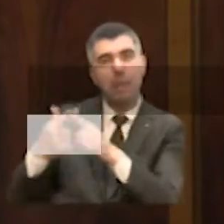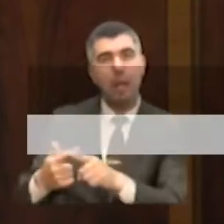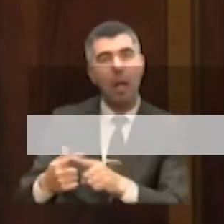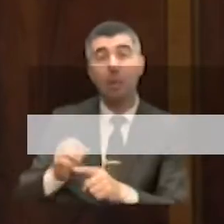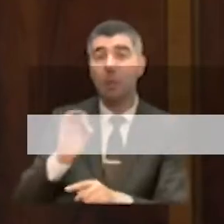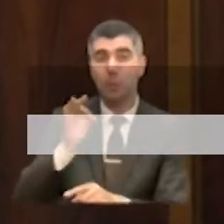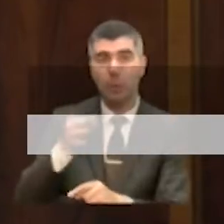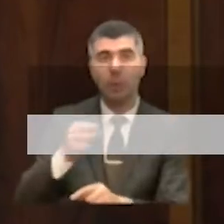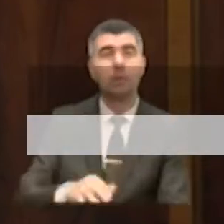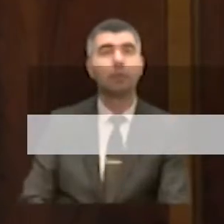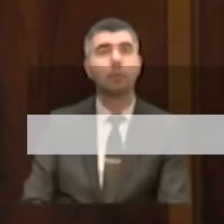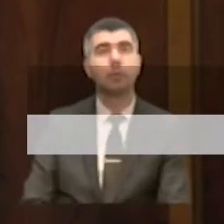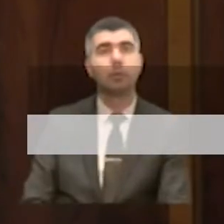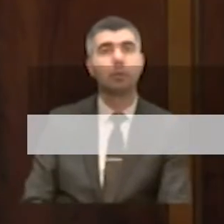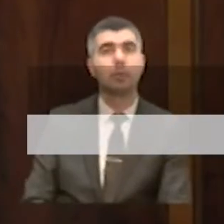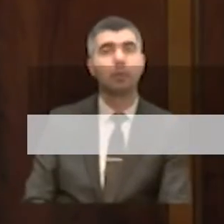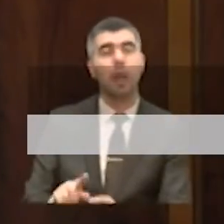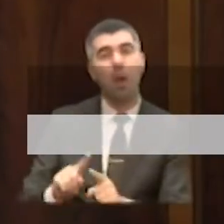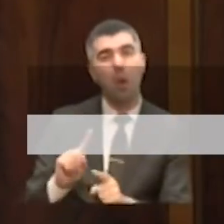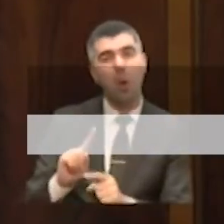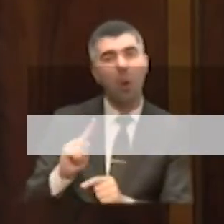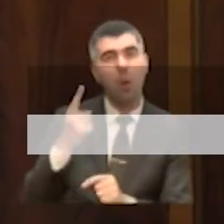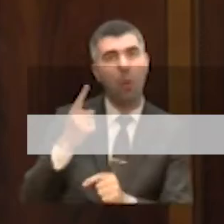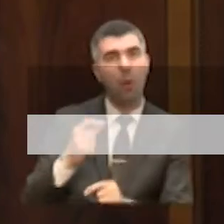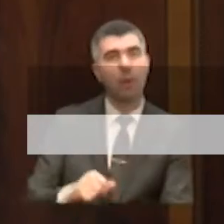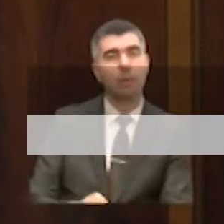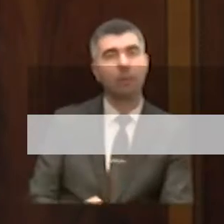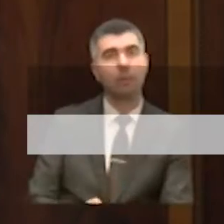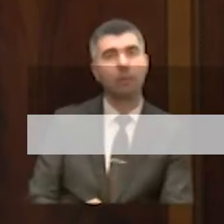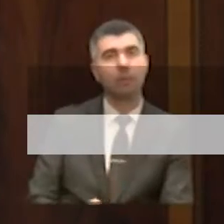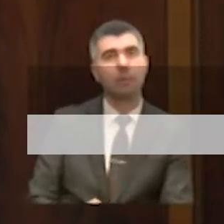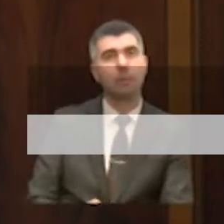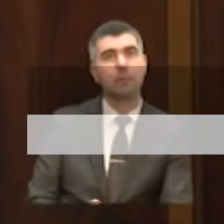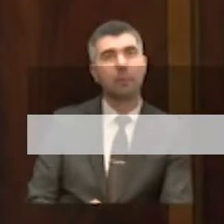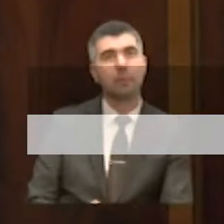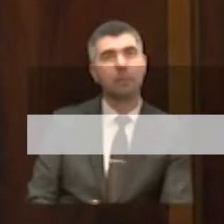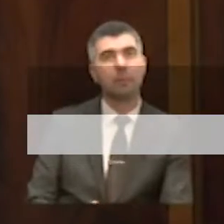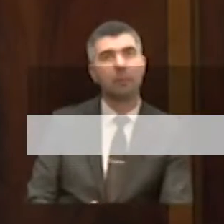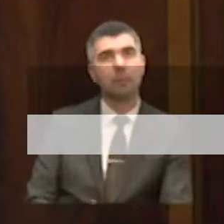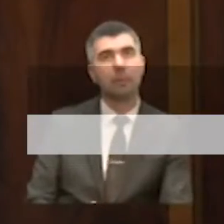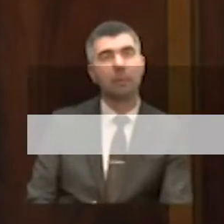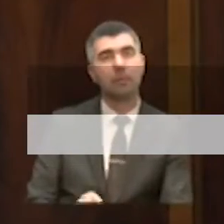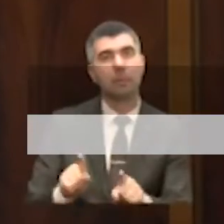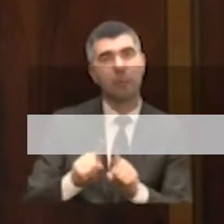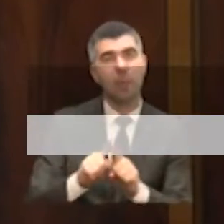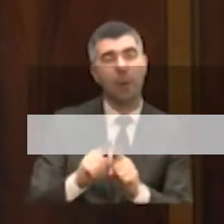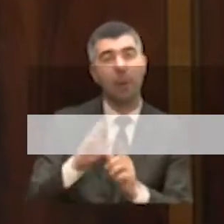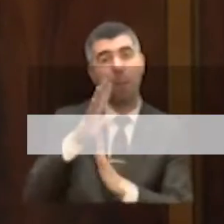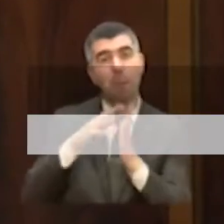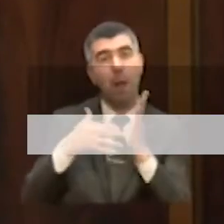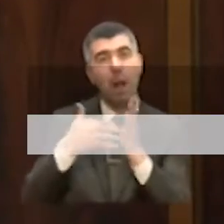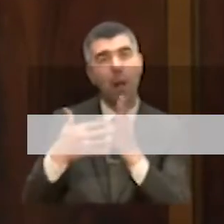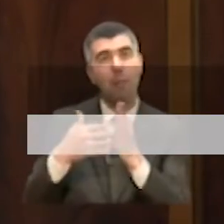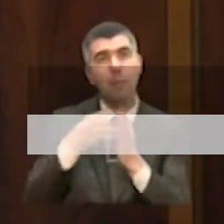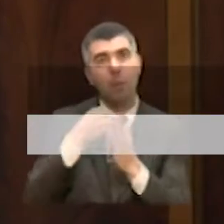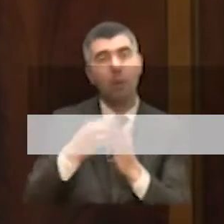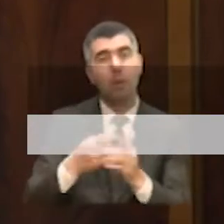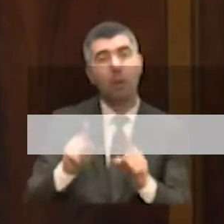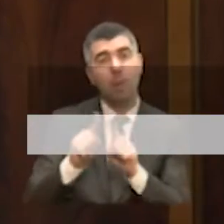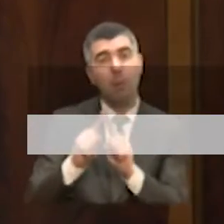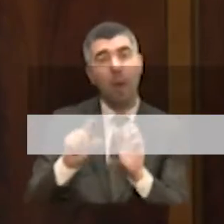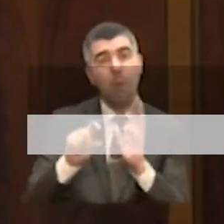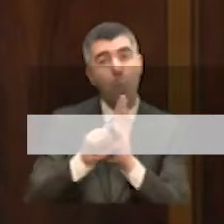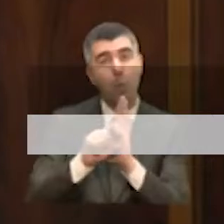الشيء. هذه النقطة الأولى. النقطة الأولى، لو كان هذا البرنامج، اسمح لي، لو كان هذا الموضوع